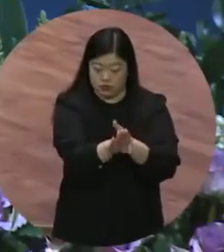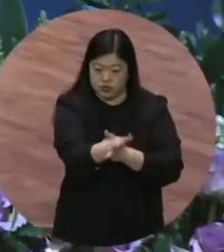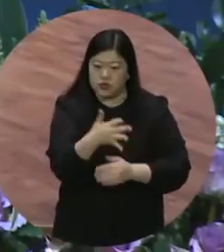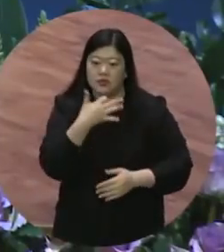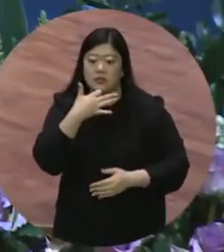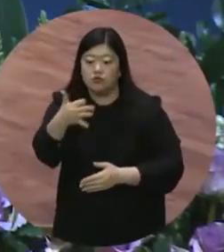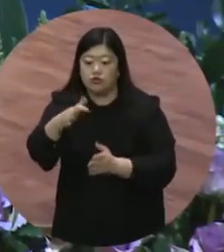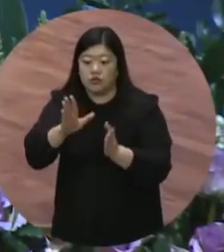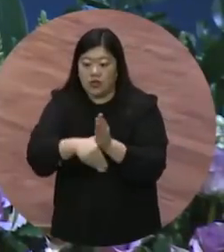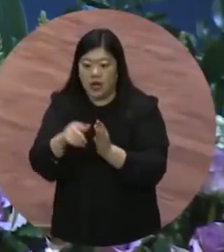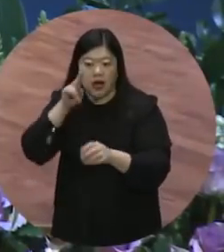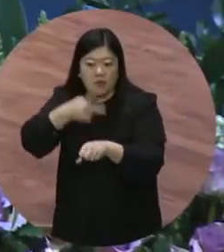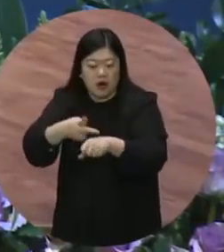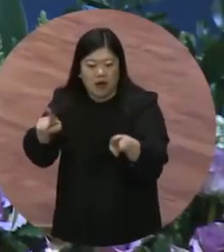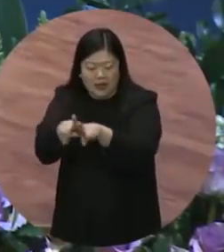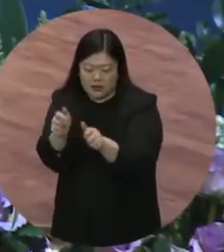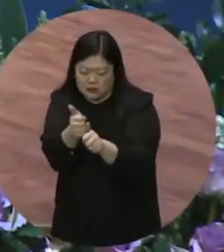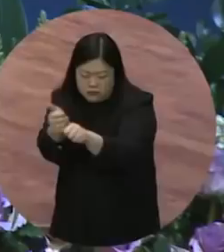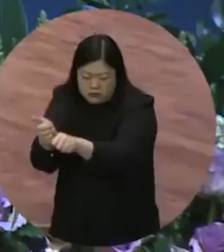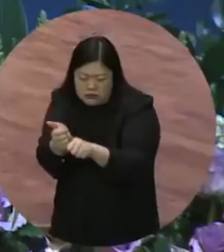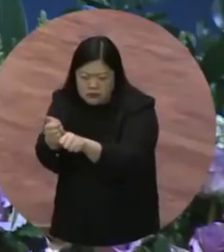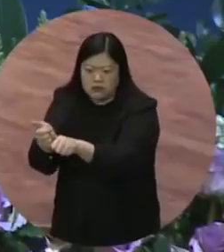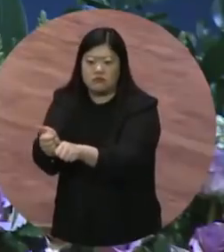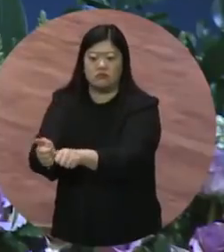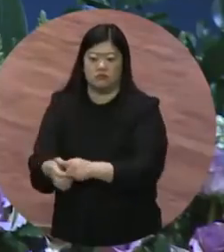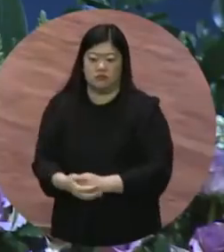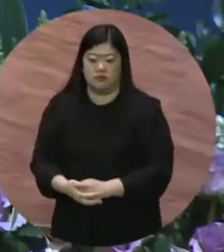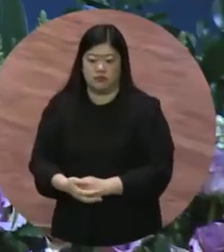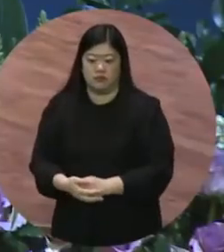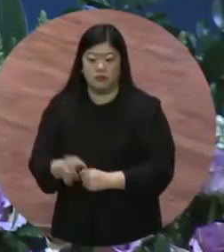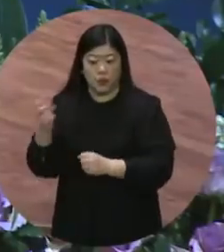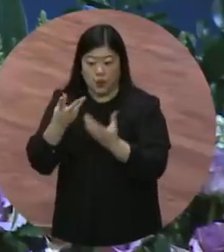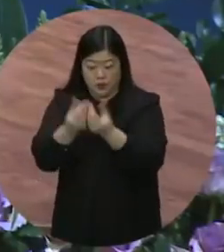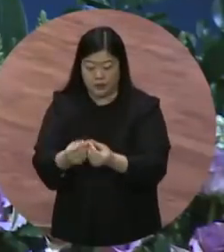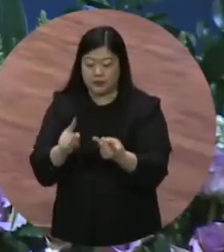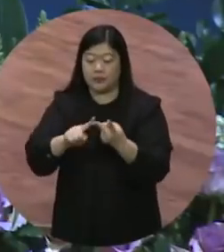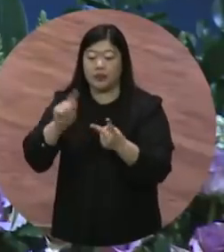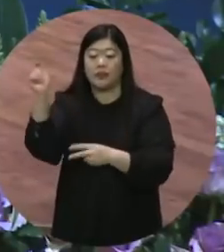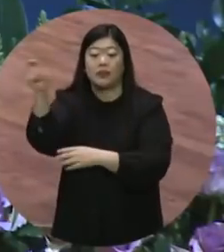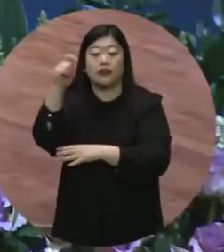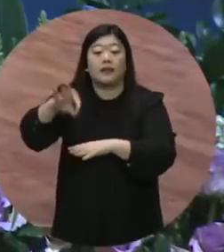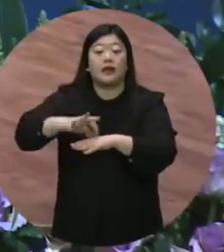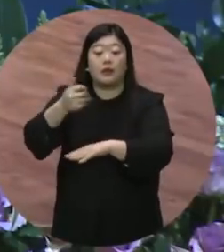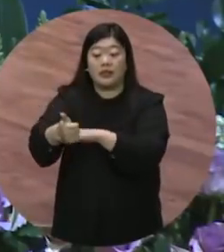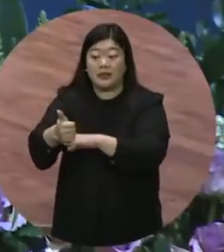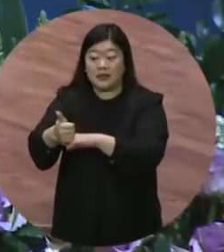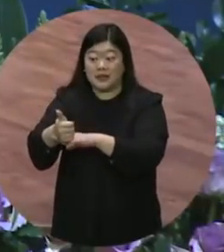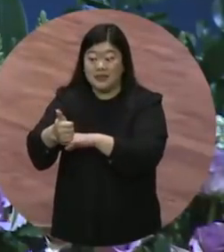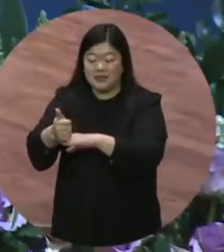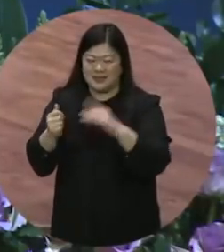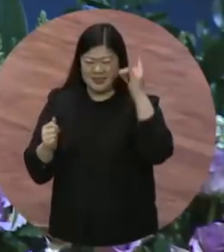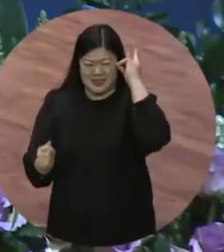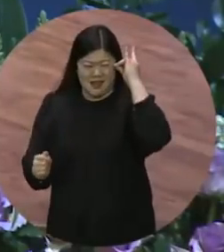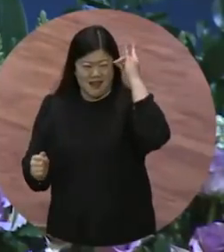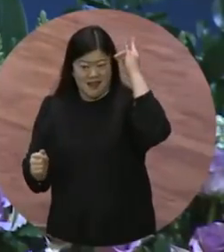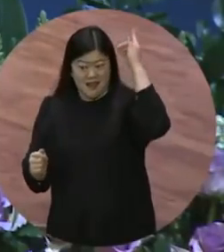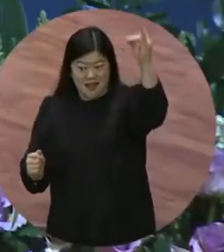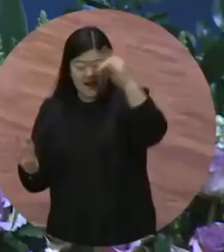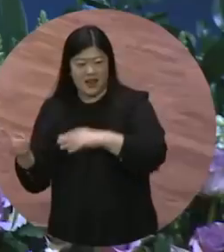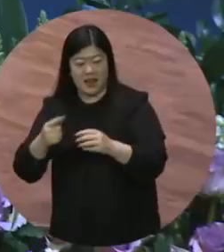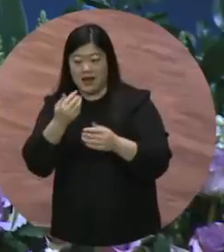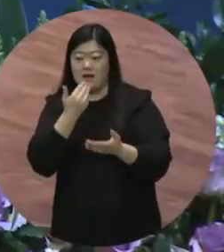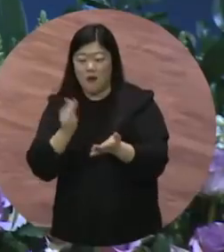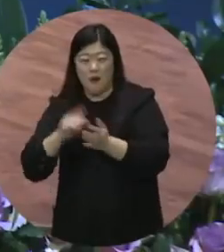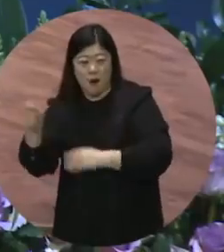쓰임받습니다. 여러분이 그렇게 잘 알고 있는 다윗, 몇 살 때 골리앗을 꺾었겠습니까? 기껏해야